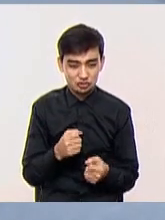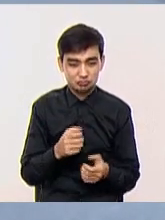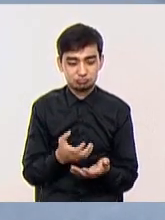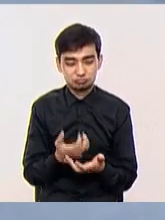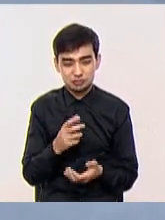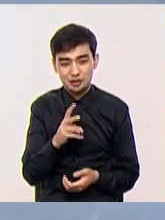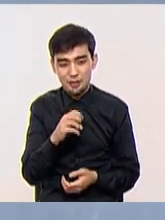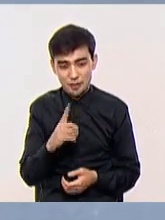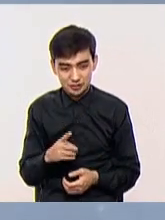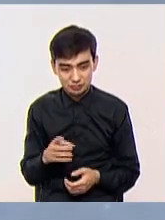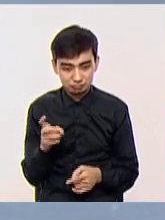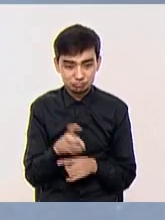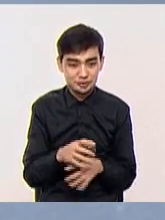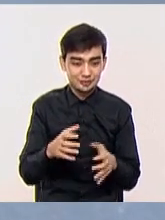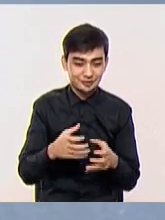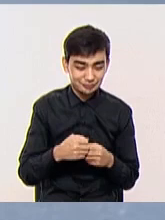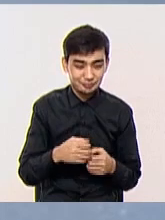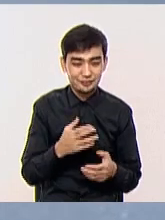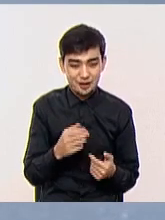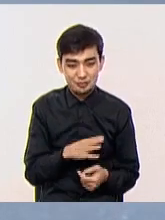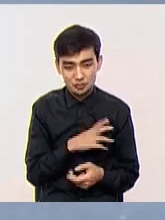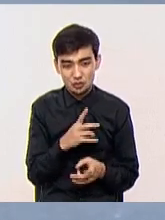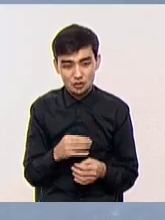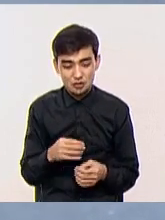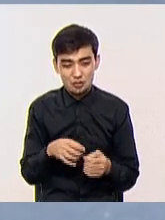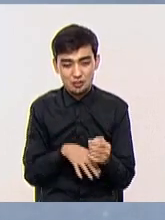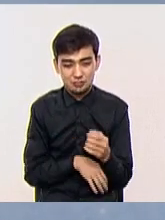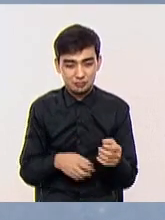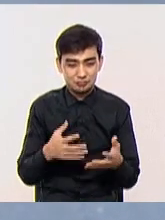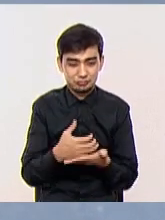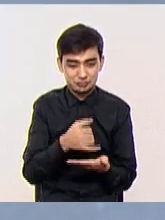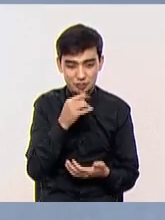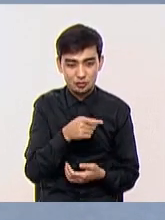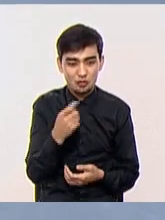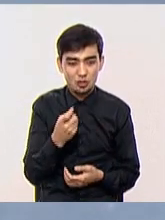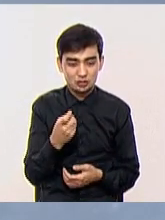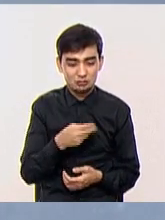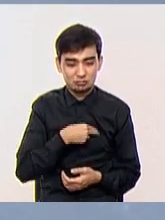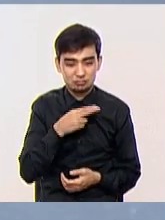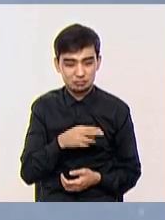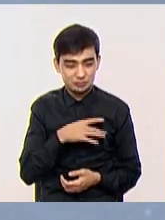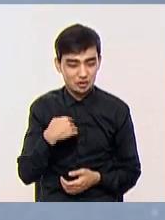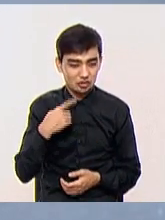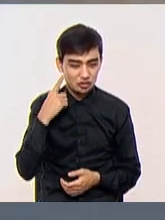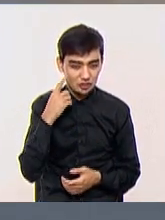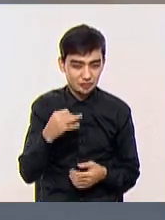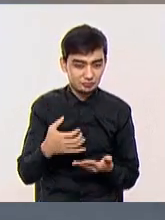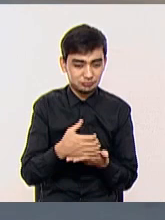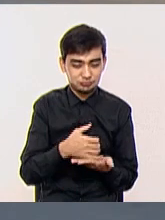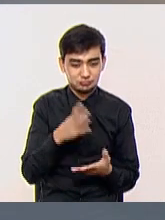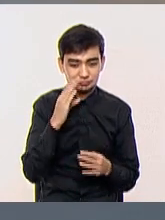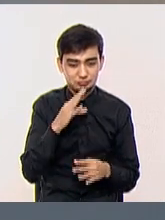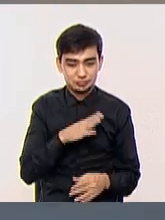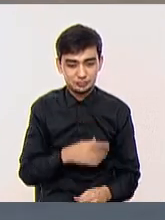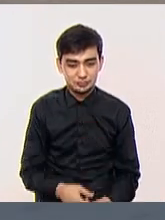кетті, алғанша ең соң аламай қалды. Естігеніміз. Бұның қазайыны қайсы болып кетті деді. Сонды көрмей қалды деді. Енді ол